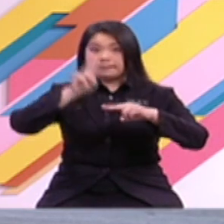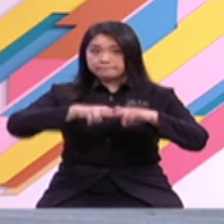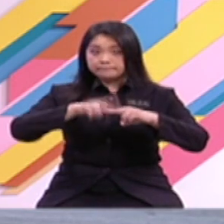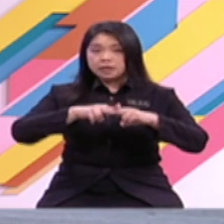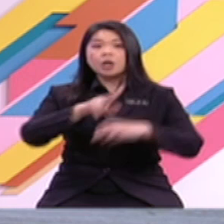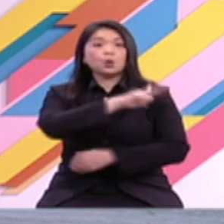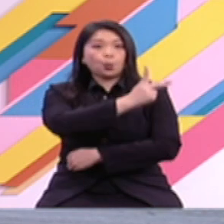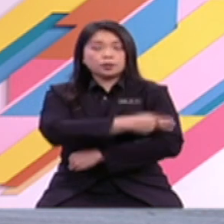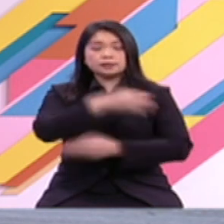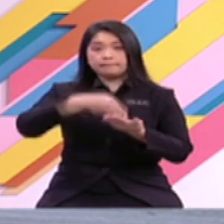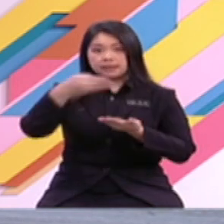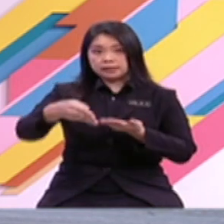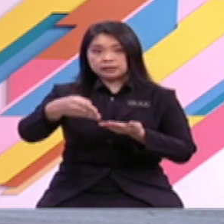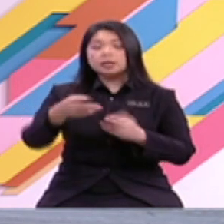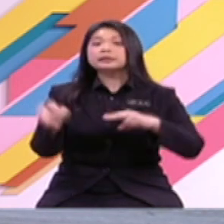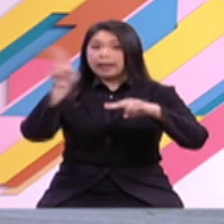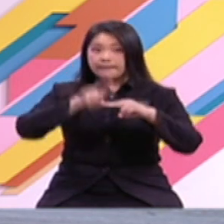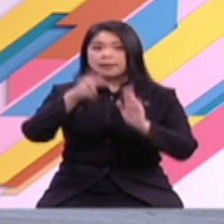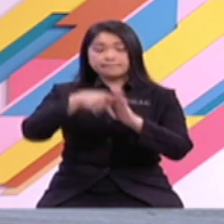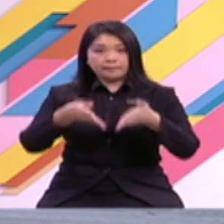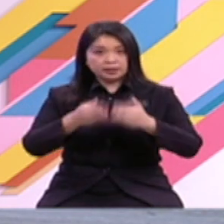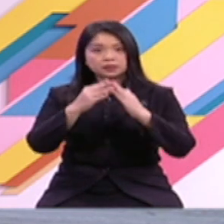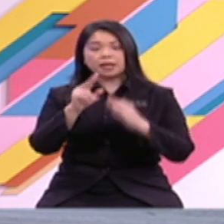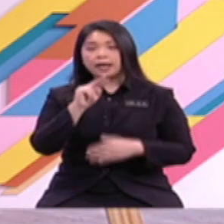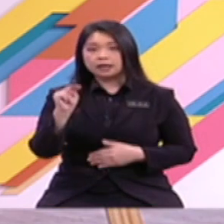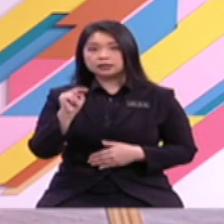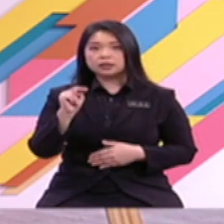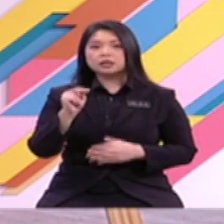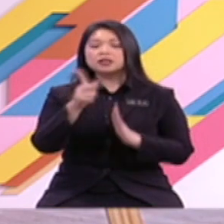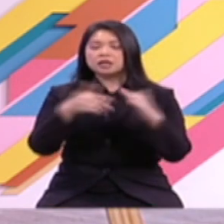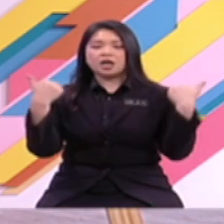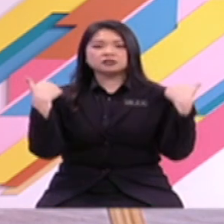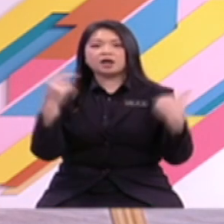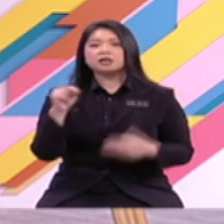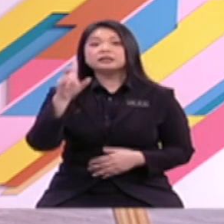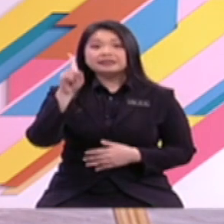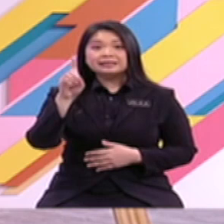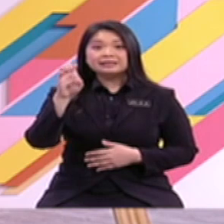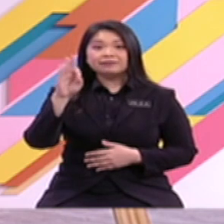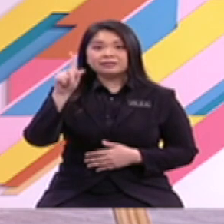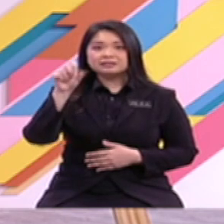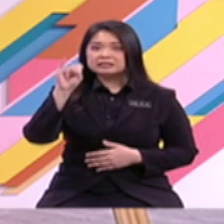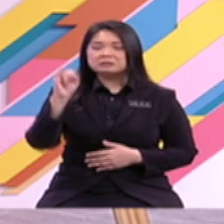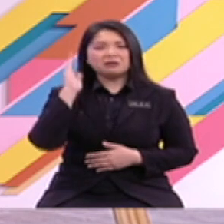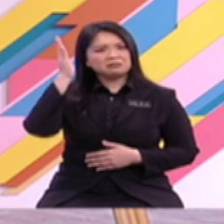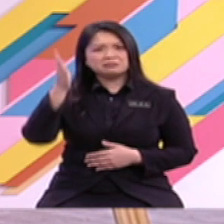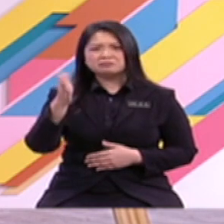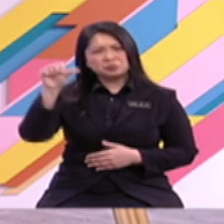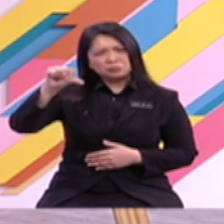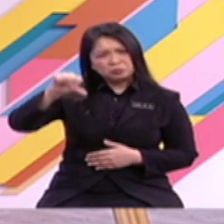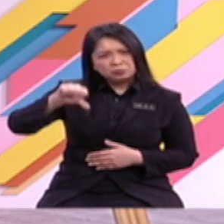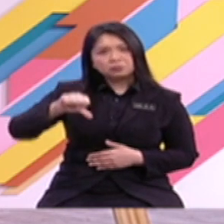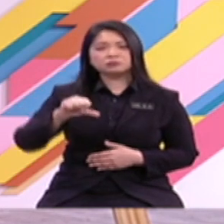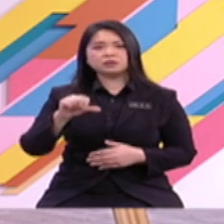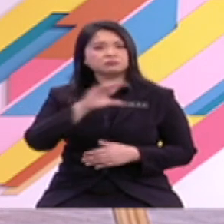tambah permintaan keadaannya jadi flascita dia akan makin keruh bisa Dan makin keruk memang tak boleh nak di sawah lagi